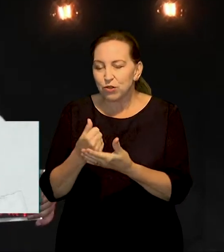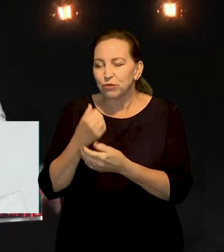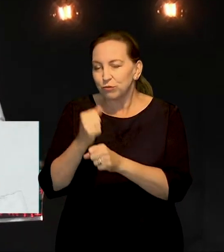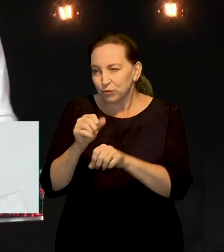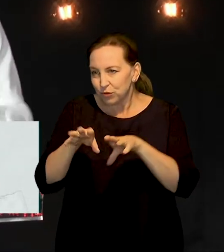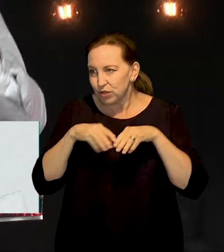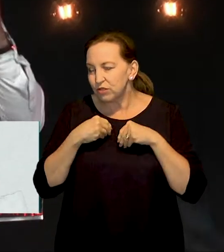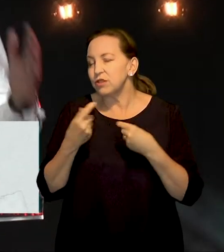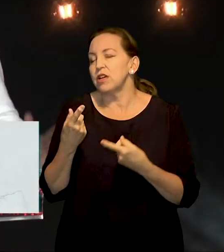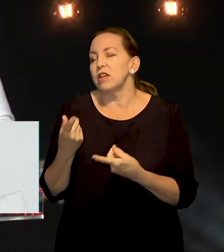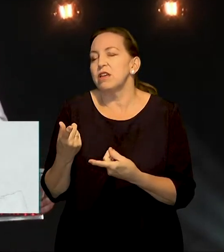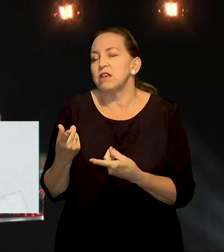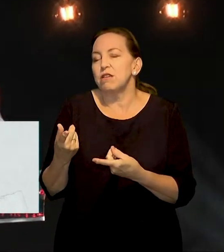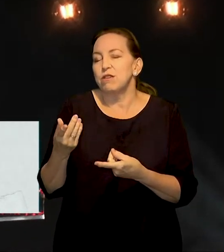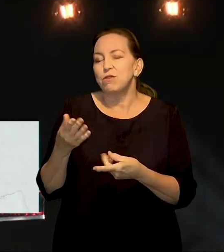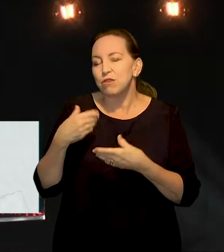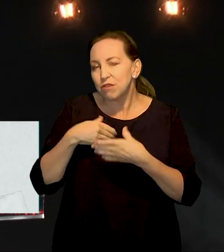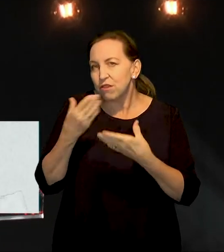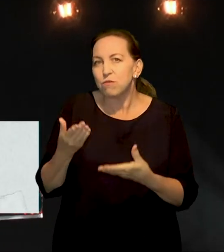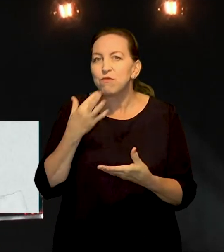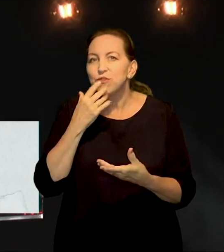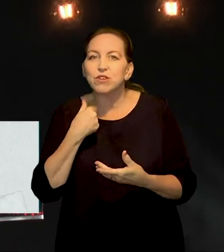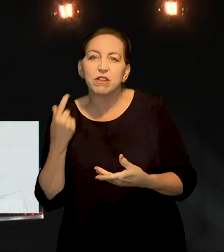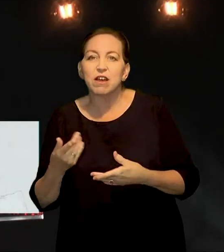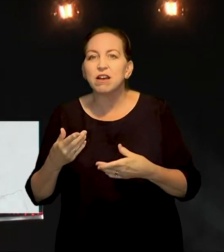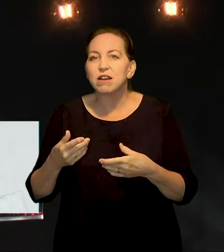Potem wyszedł jeszcze w południe i około